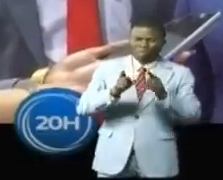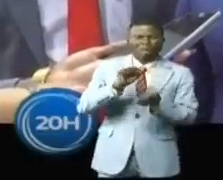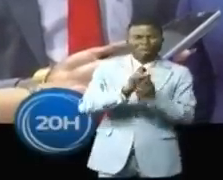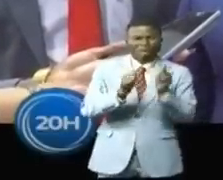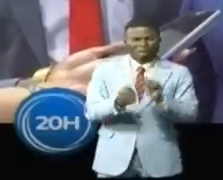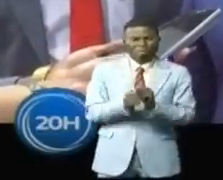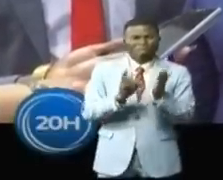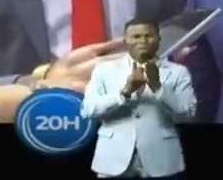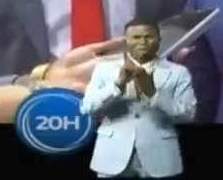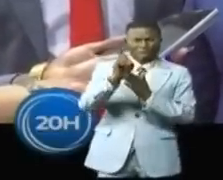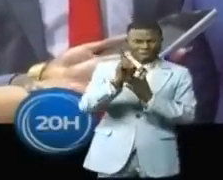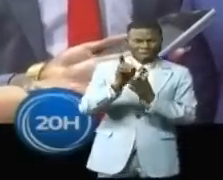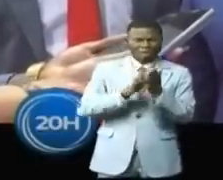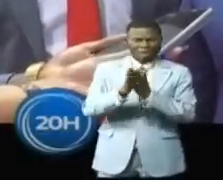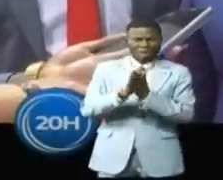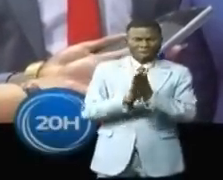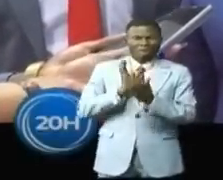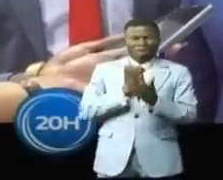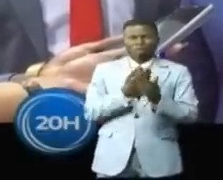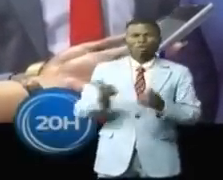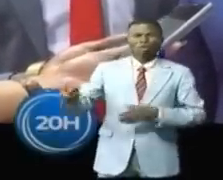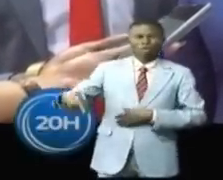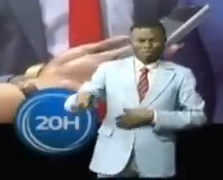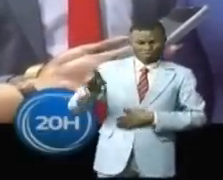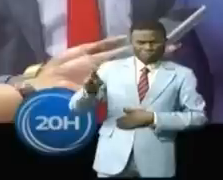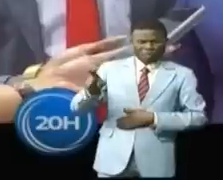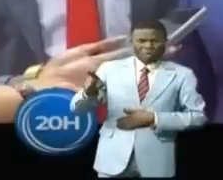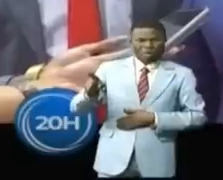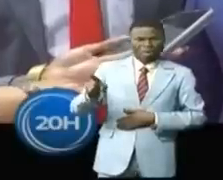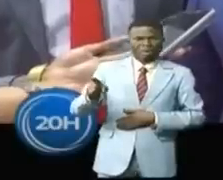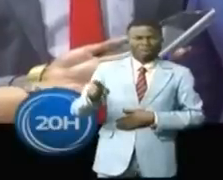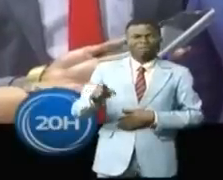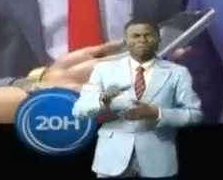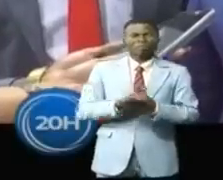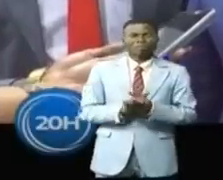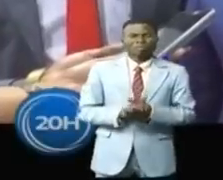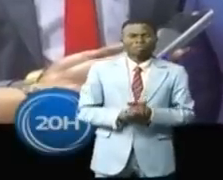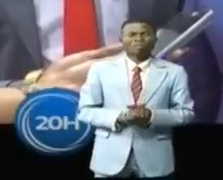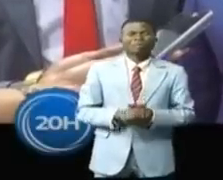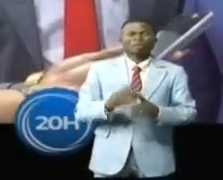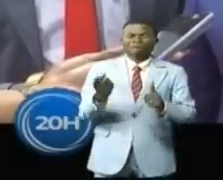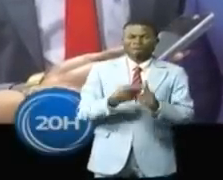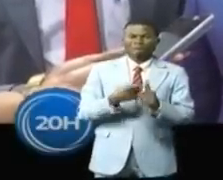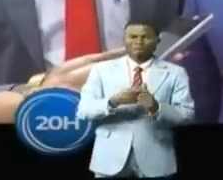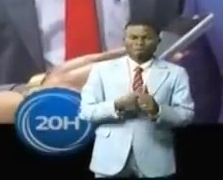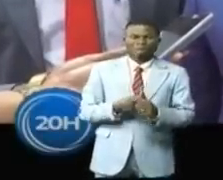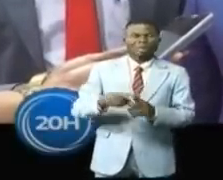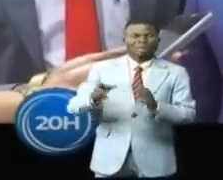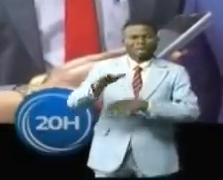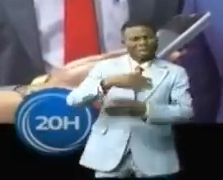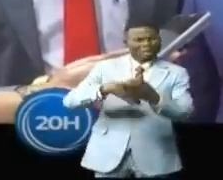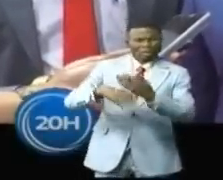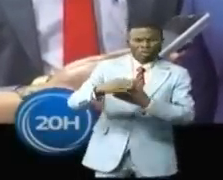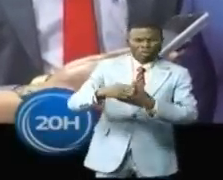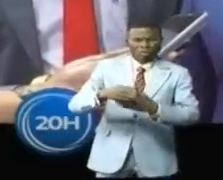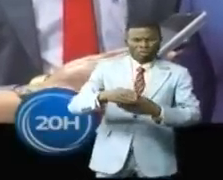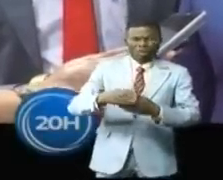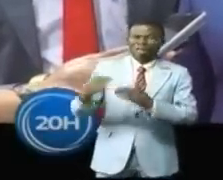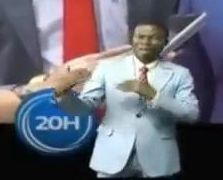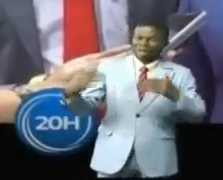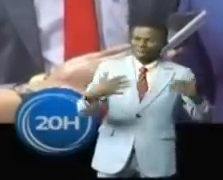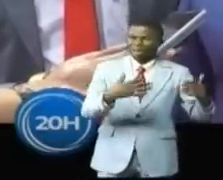de développement concernant nos circonscriptions respectives. Ils ne font pas que l'insécurité ou la